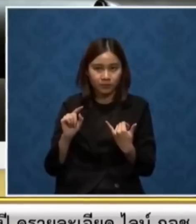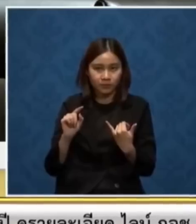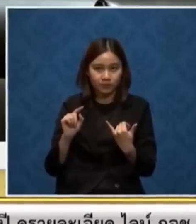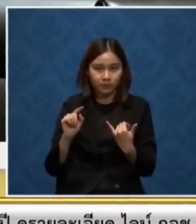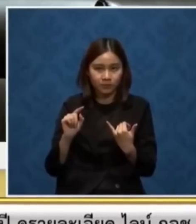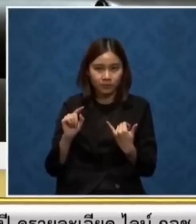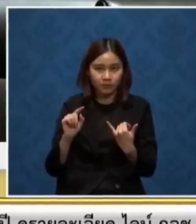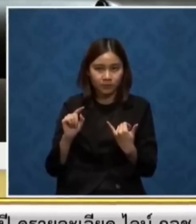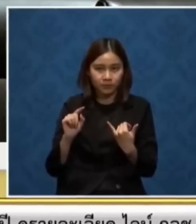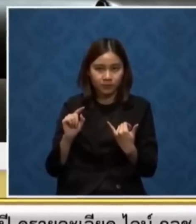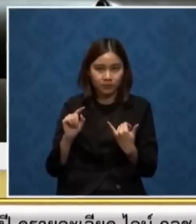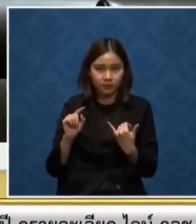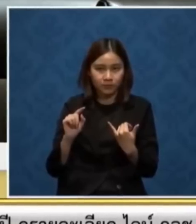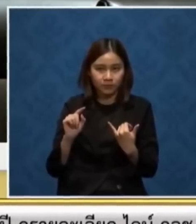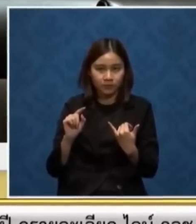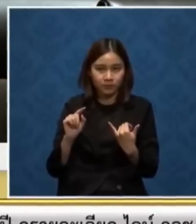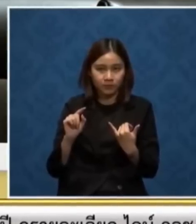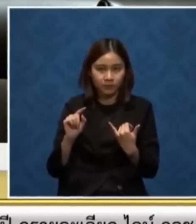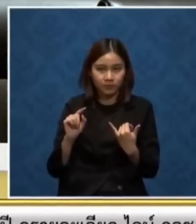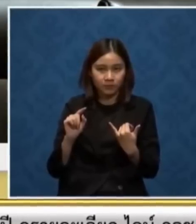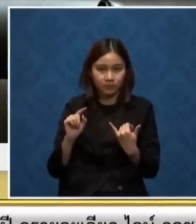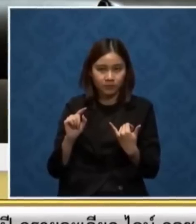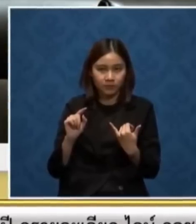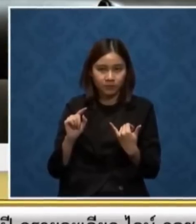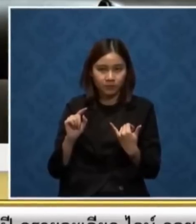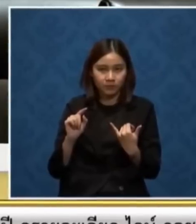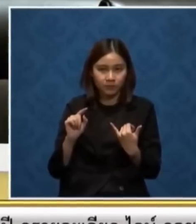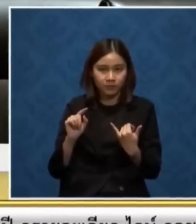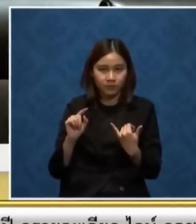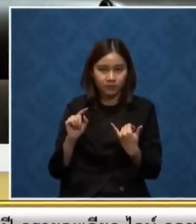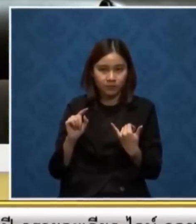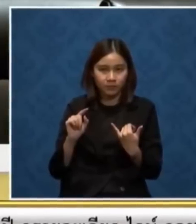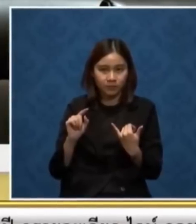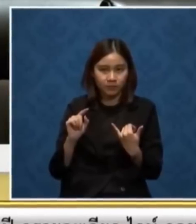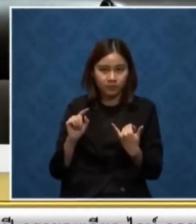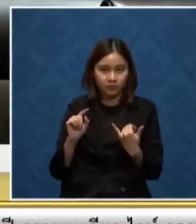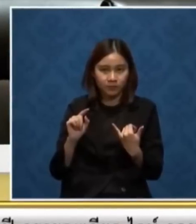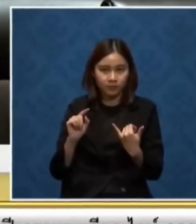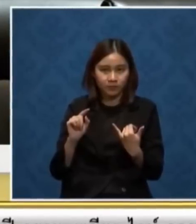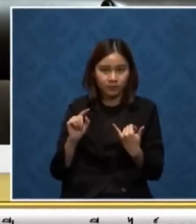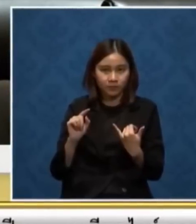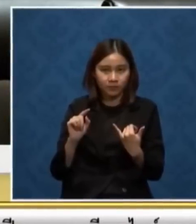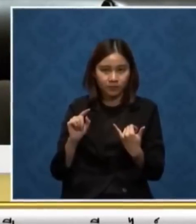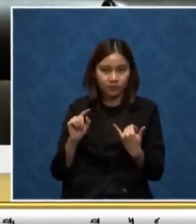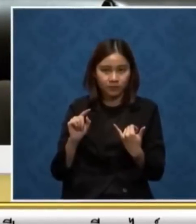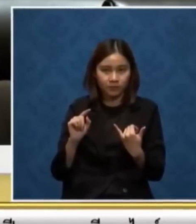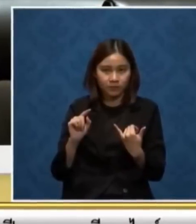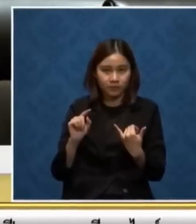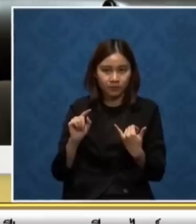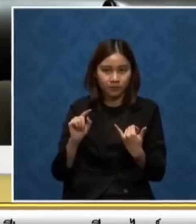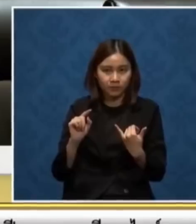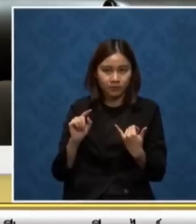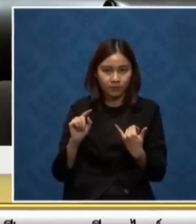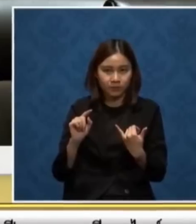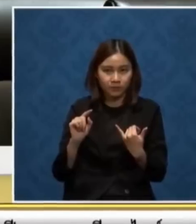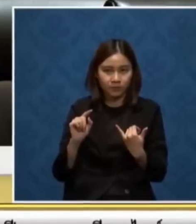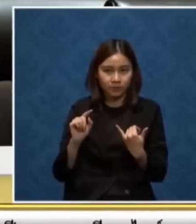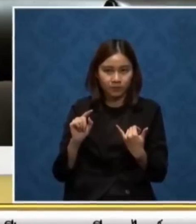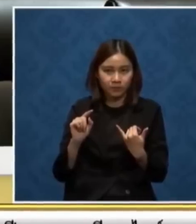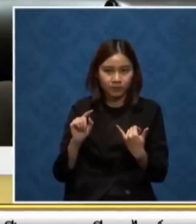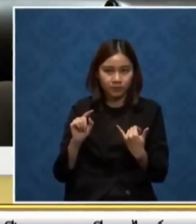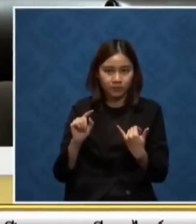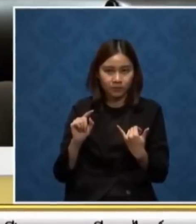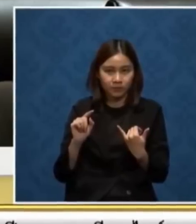ดิฉันได้รับข้อร้องเรียนจากชาวบ้านตำบลลาดตะเคียนตำบลหาดนางแก้วอำเภอกบิลบุรีจังหวัดป